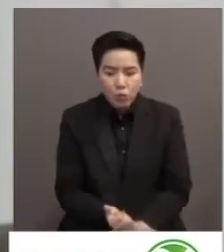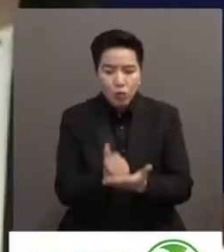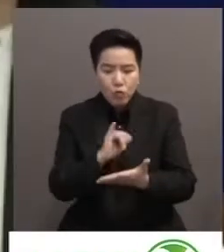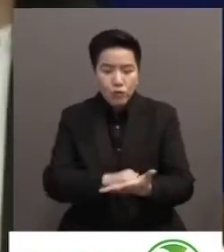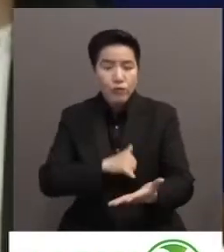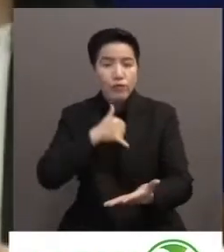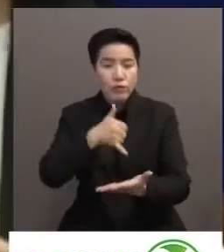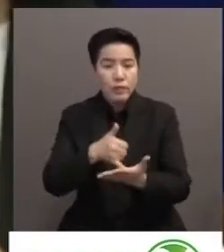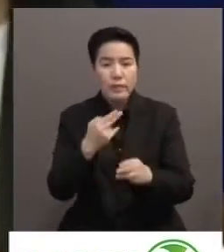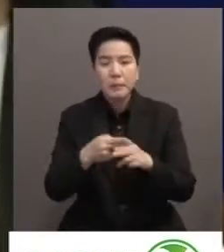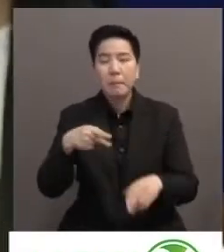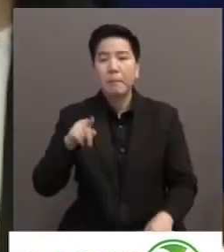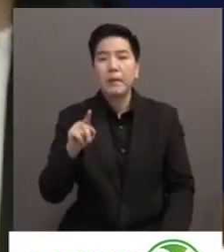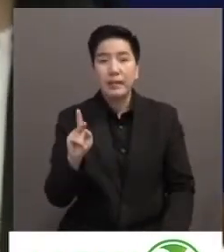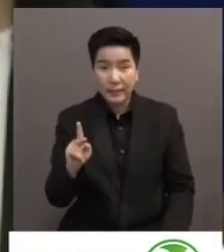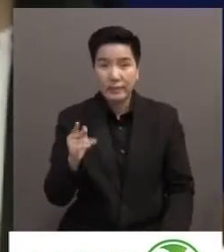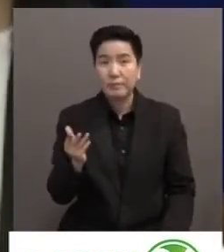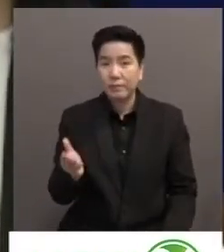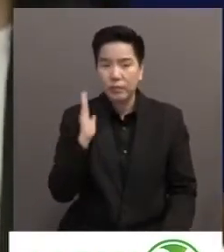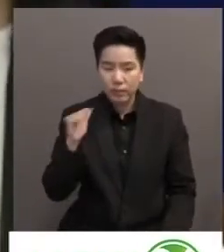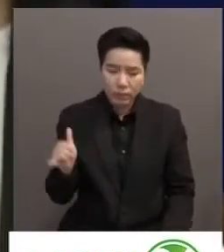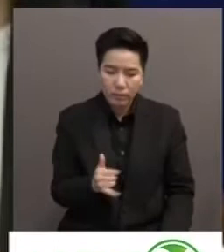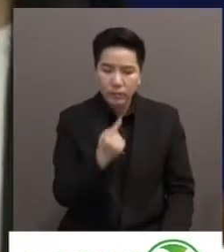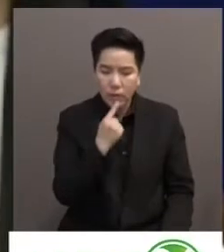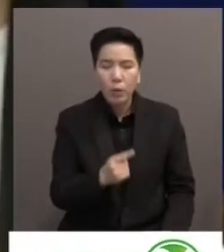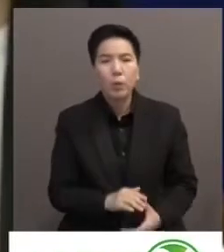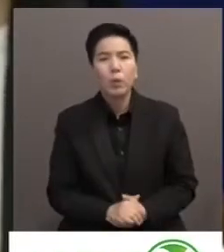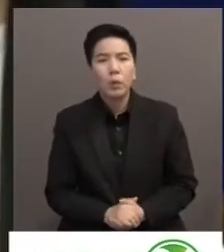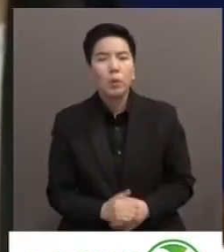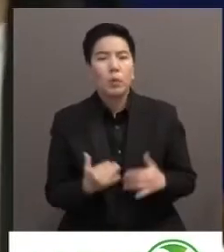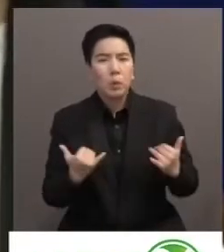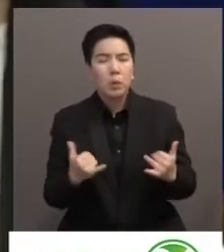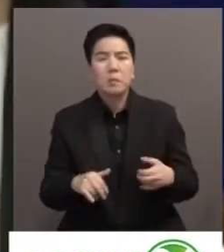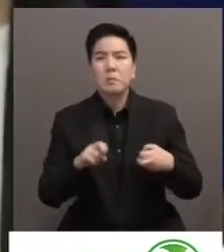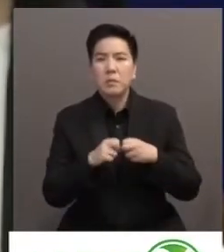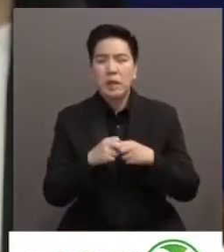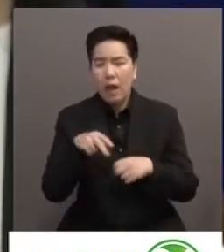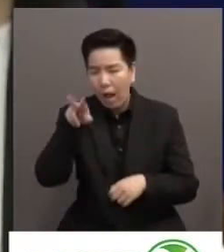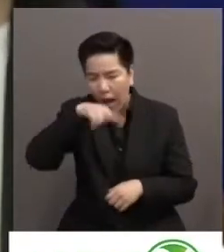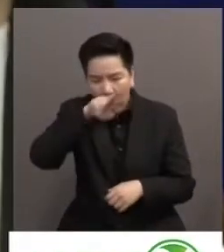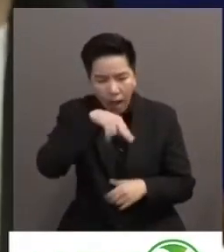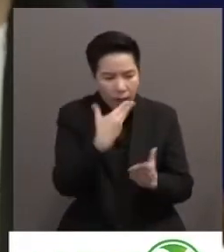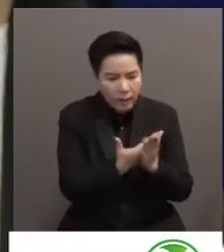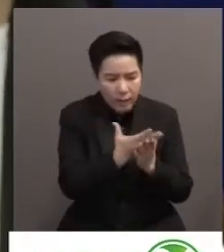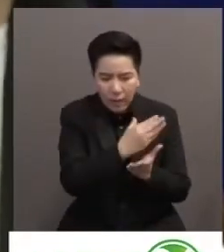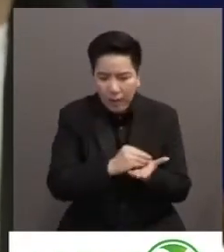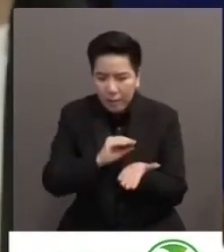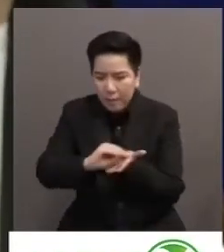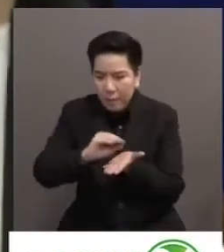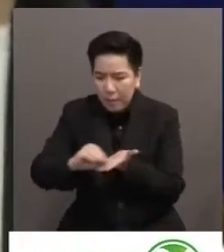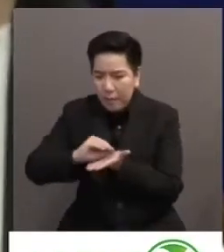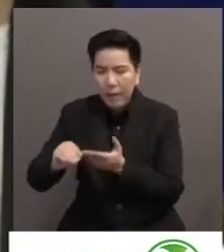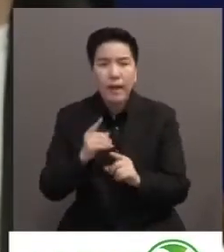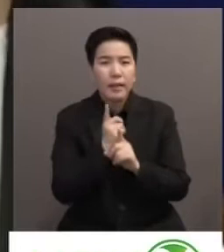จันทน์คุณประกิตพิลังกาสารนะครับก็ออกมาบอกนะครับว่าตอนนี้เนี่ยกำลังหาเงินเพื่อที่จะชำระหนี้ตามแผนฟื้